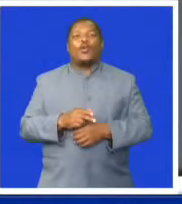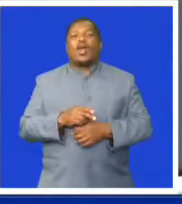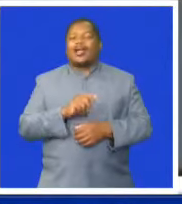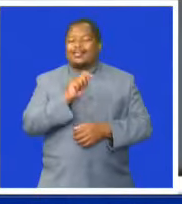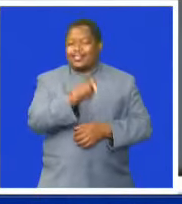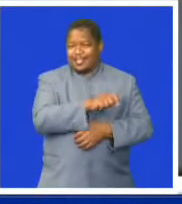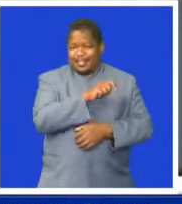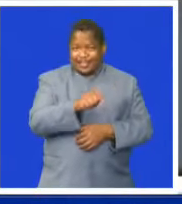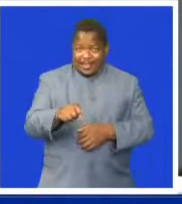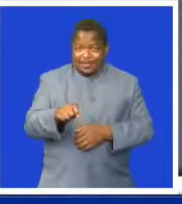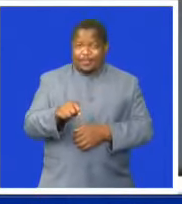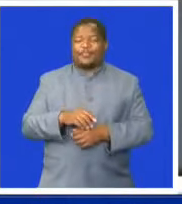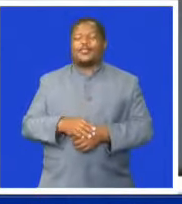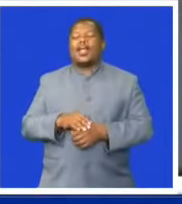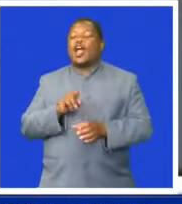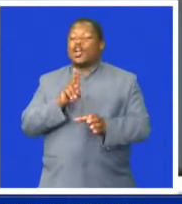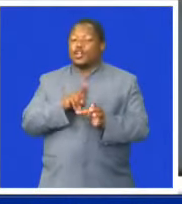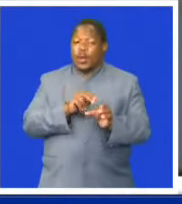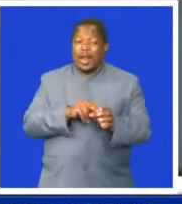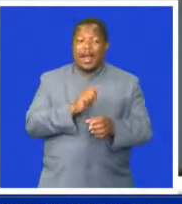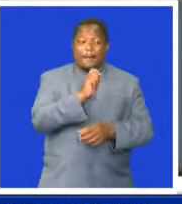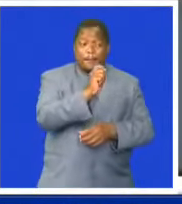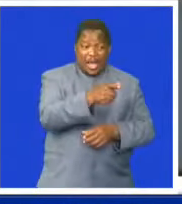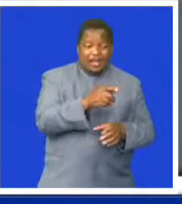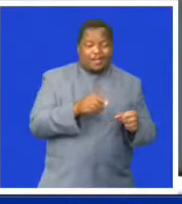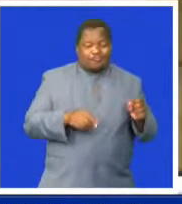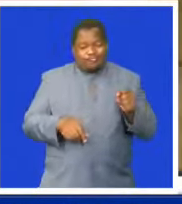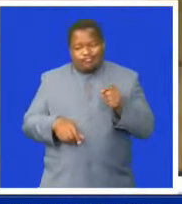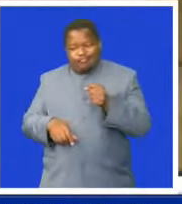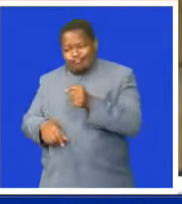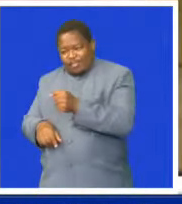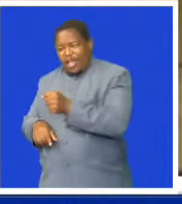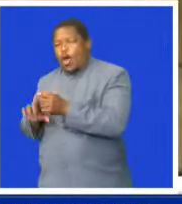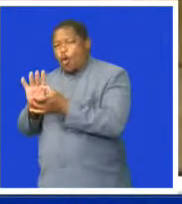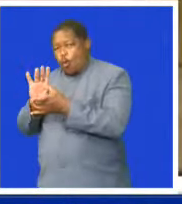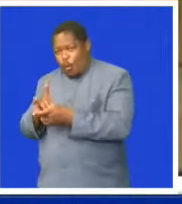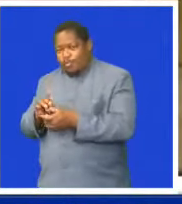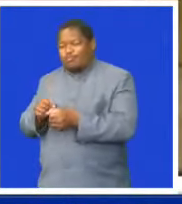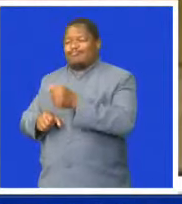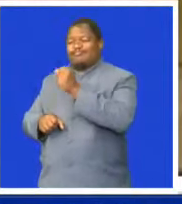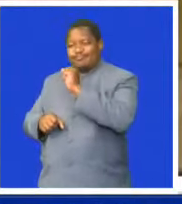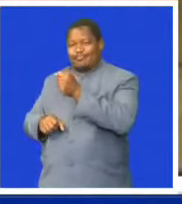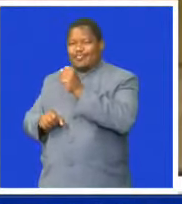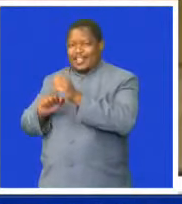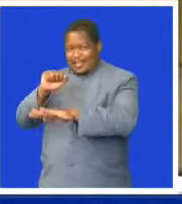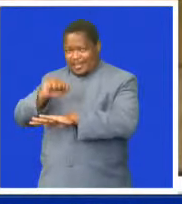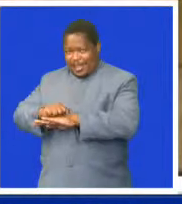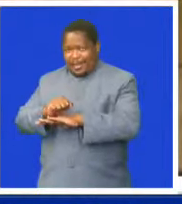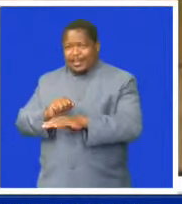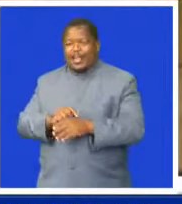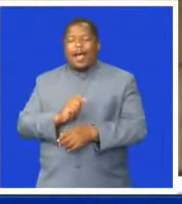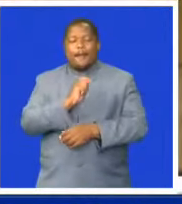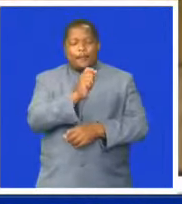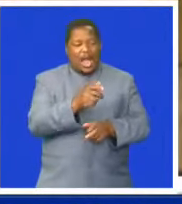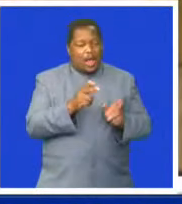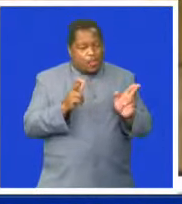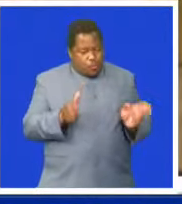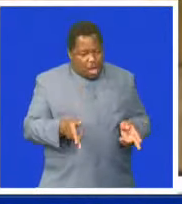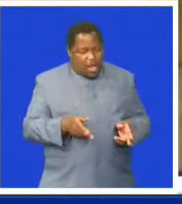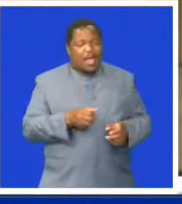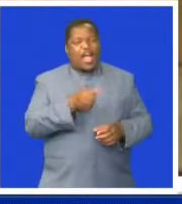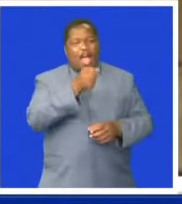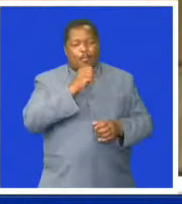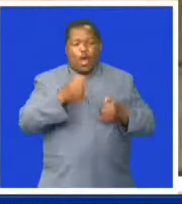phansi lotawubuthenga uyobuthenga uyobunathela ngasekhaya. Mandla Mahlalela longolomunye wabo somabhizinisi